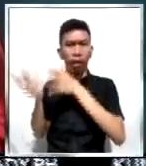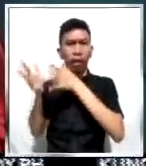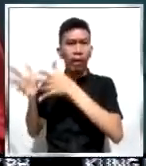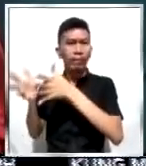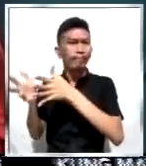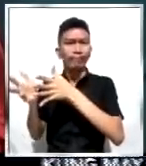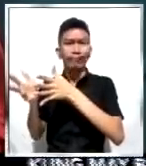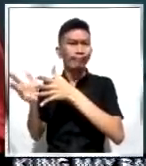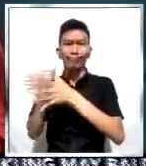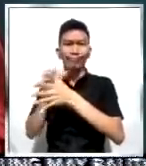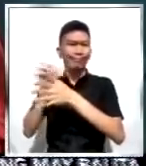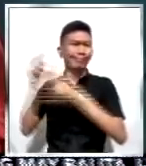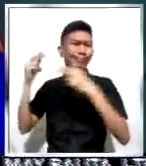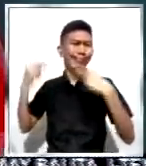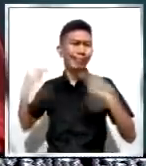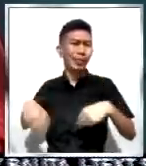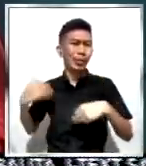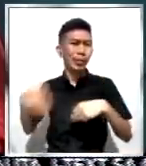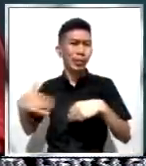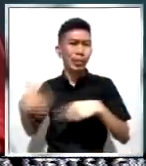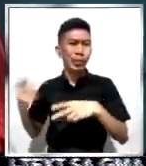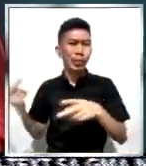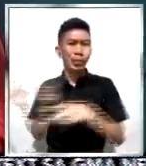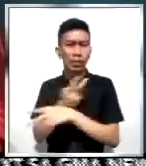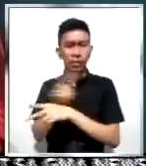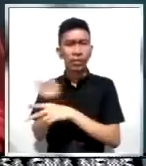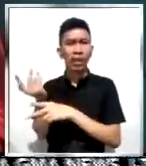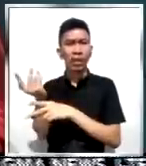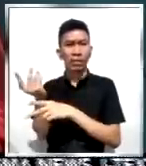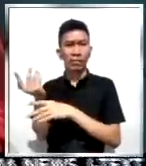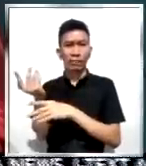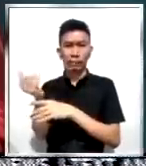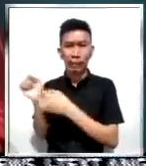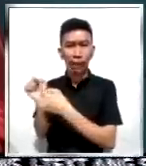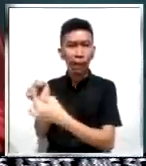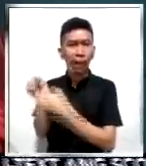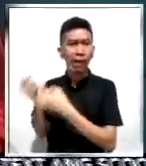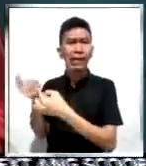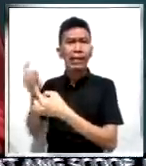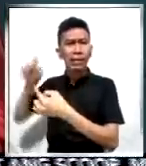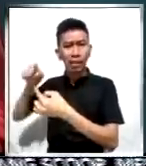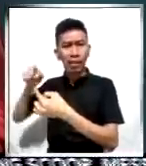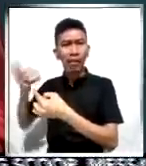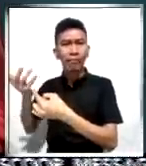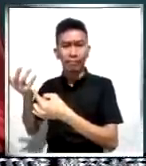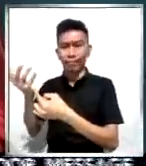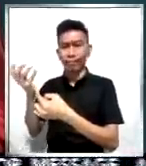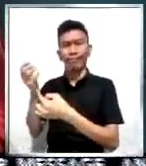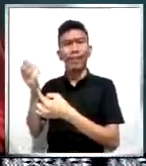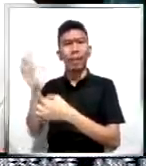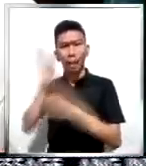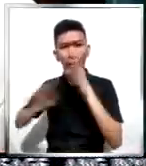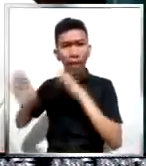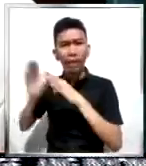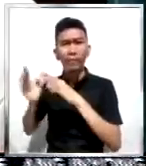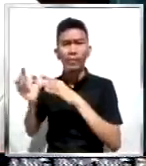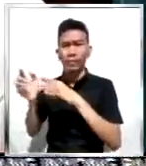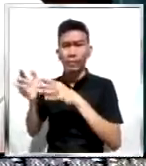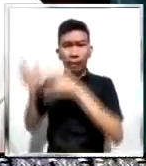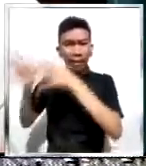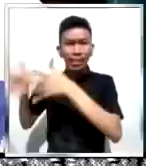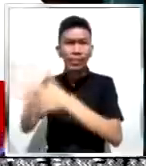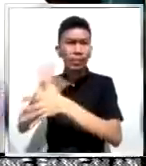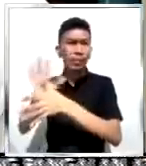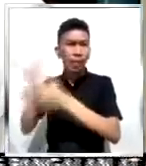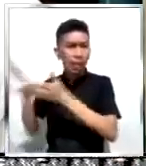sana inihanap nyo na ng institusyon na paglalagakan. Hindi yung katulad na parang basura nyo lang na iiwan. Lalong-lalo na